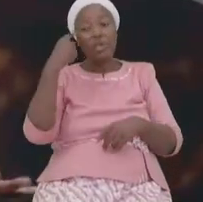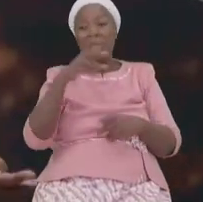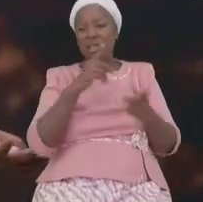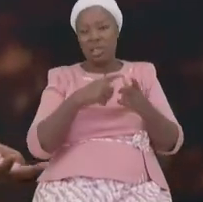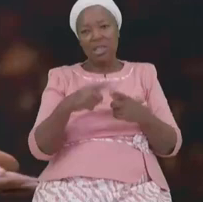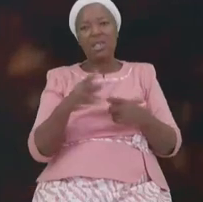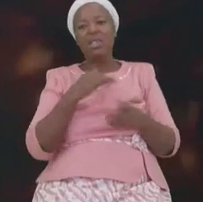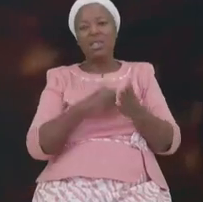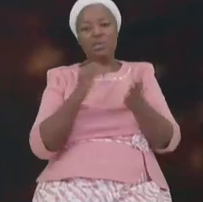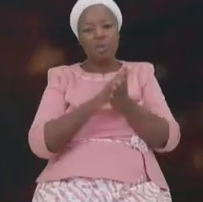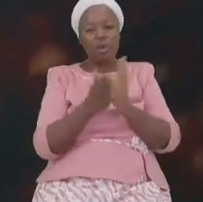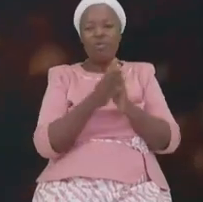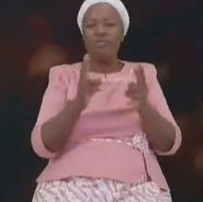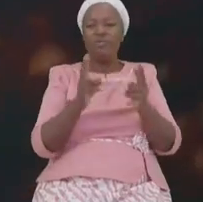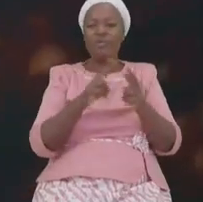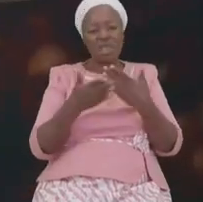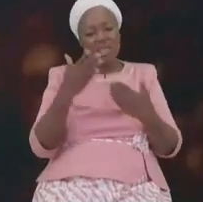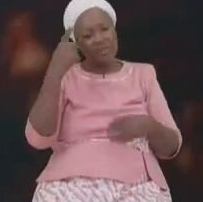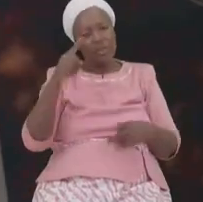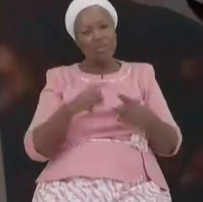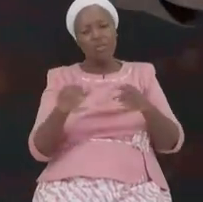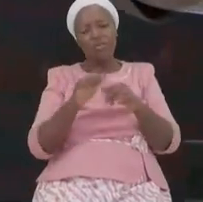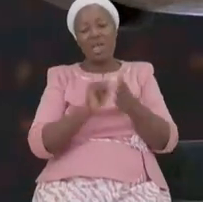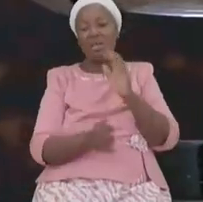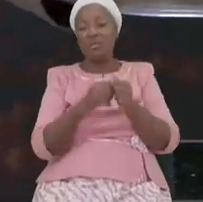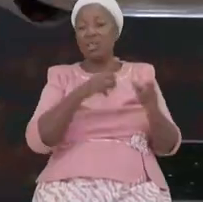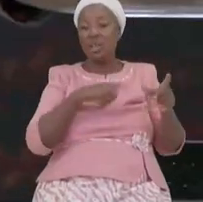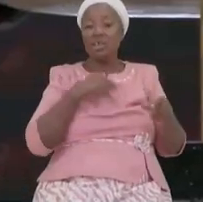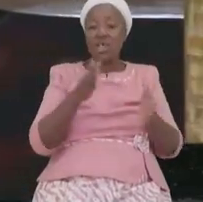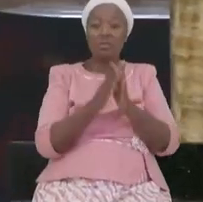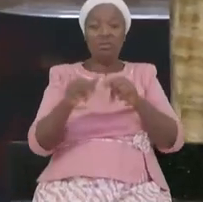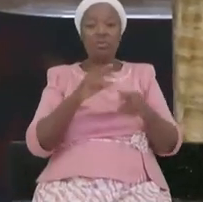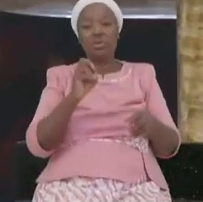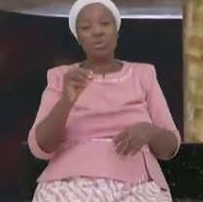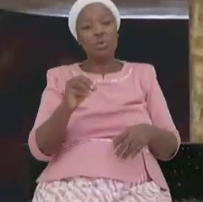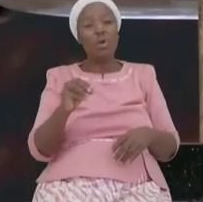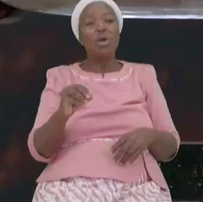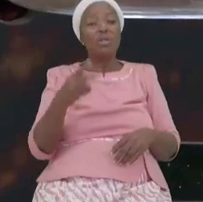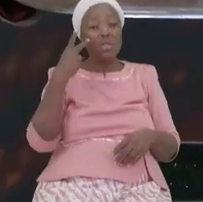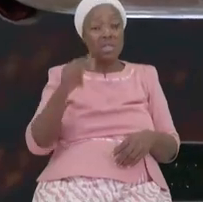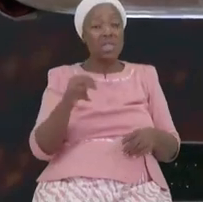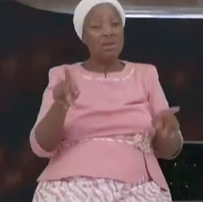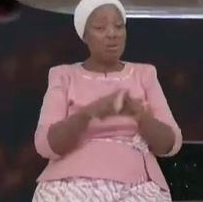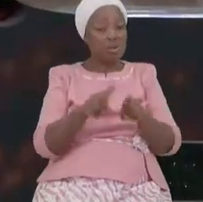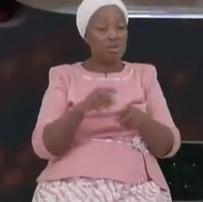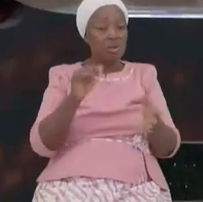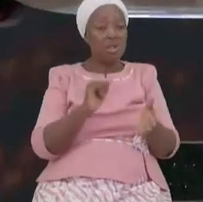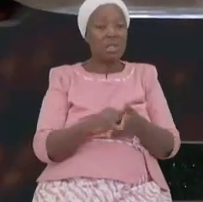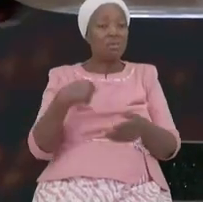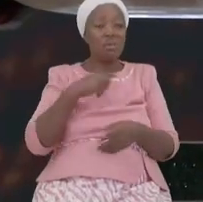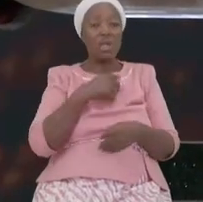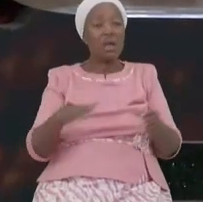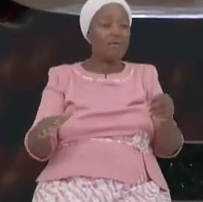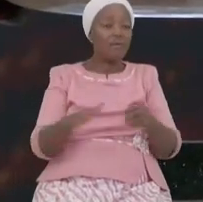pour toi de faire ce que le Seigneur te dit. C'est pour ça, puisque nous sommes environnés d'une si grande nuée de